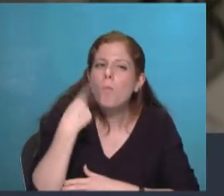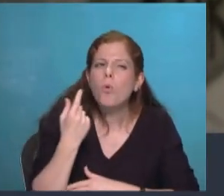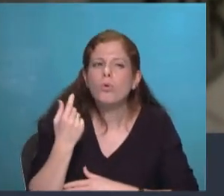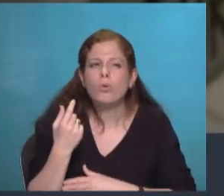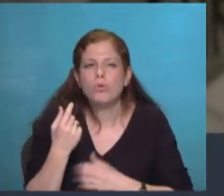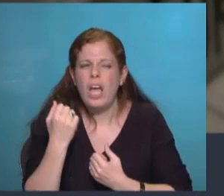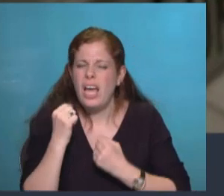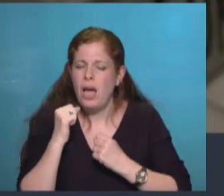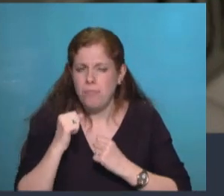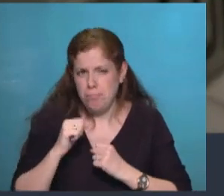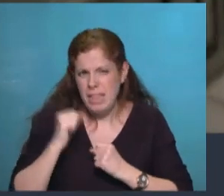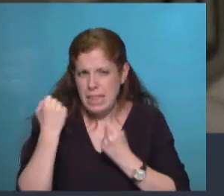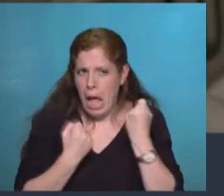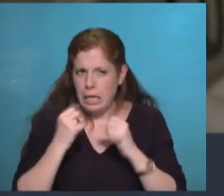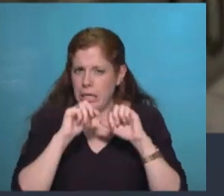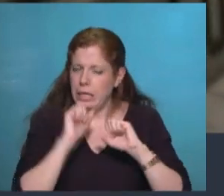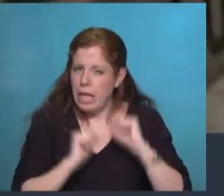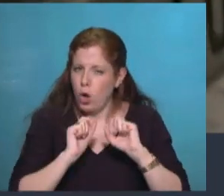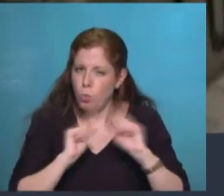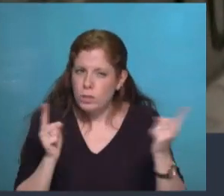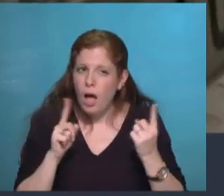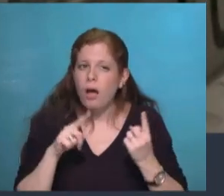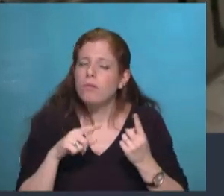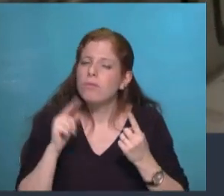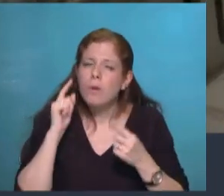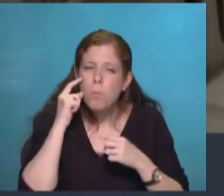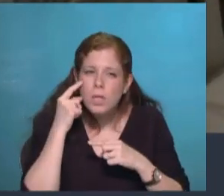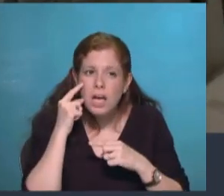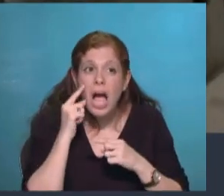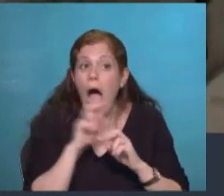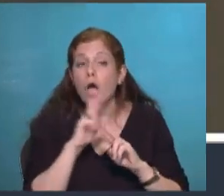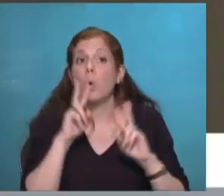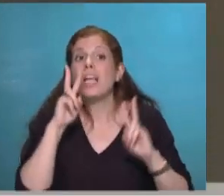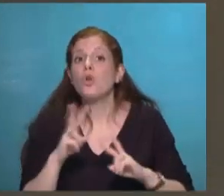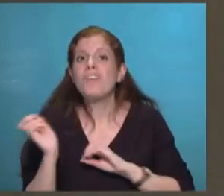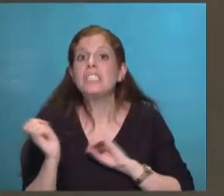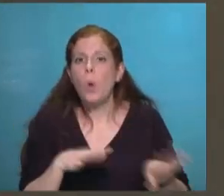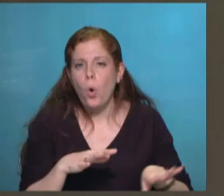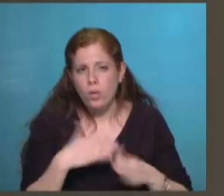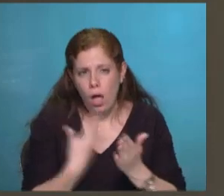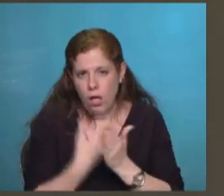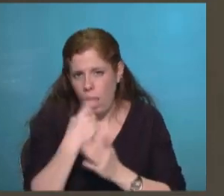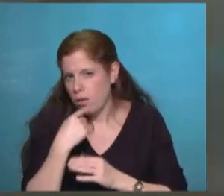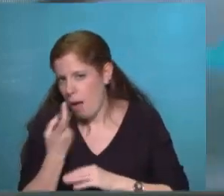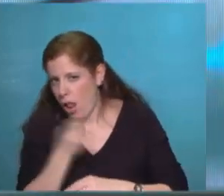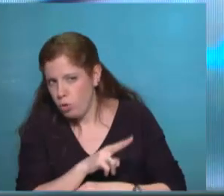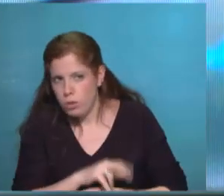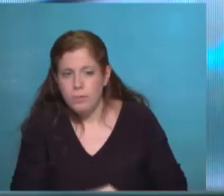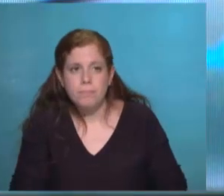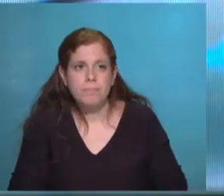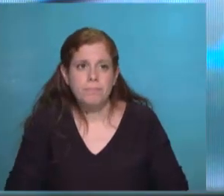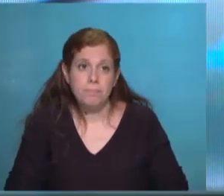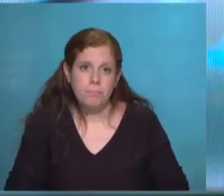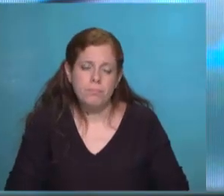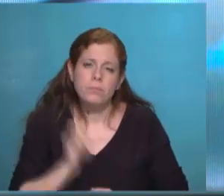של הנהג והביעו דאגה שרק לא יעצור ויזרוק אותה איפשהו, אמר עד אחד לשני.